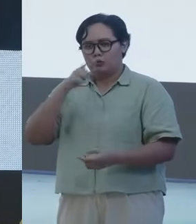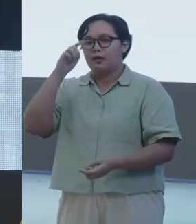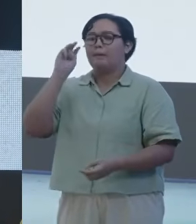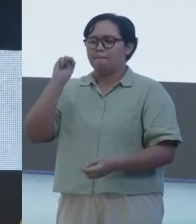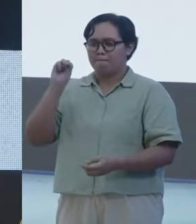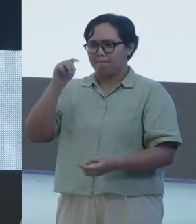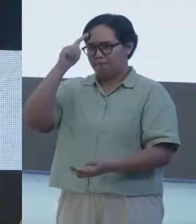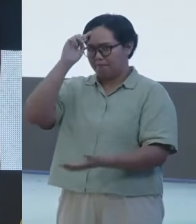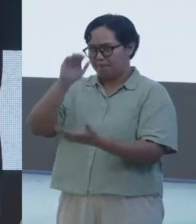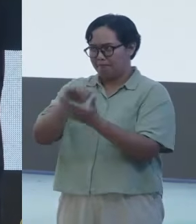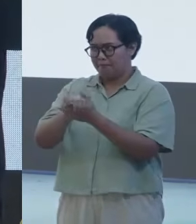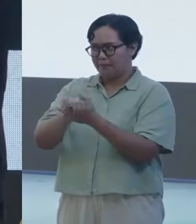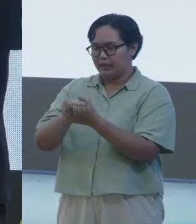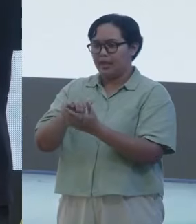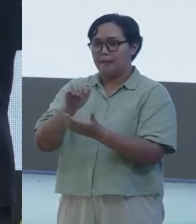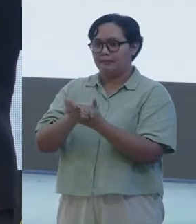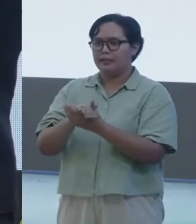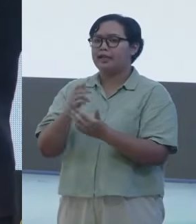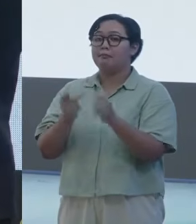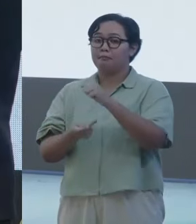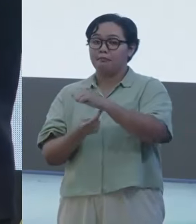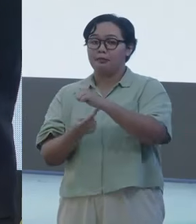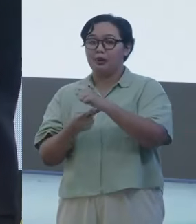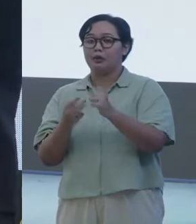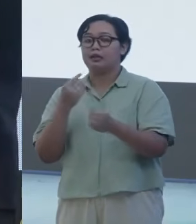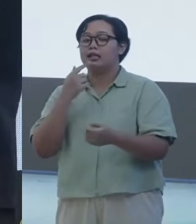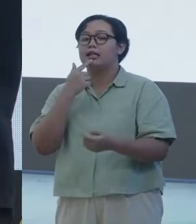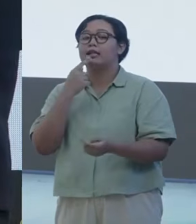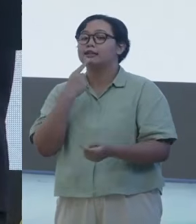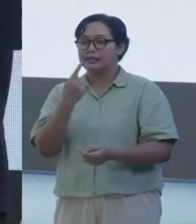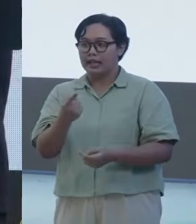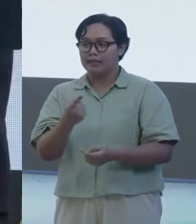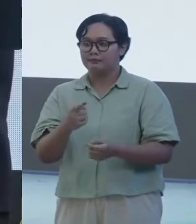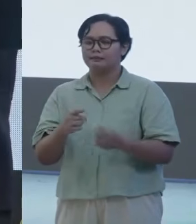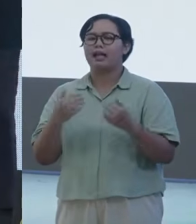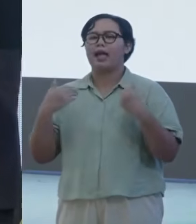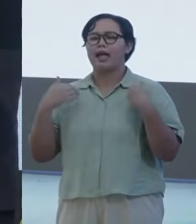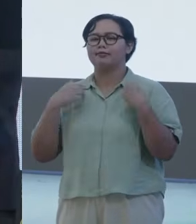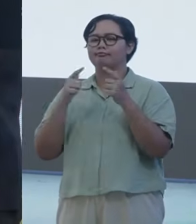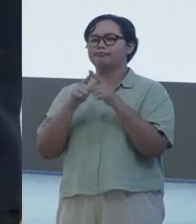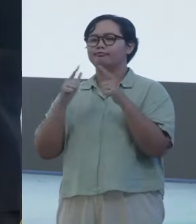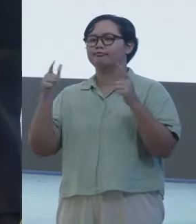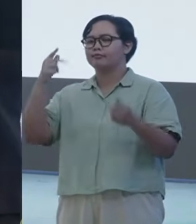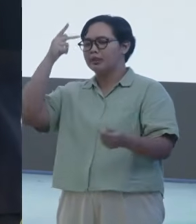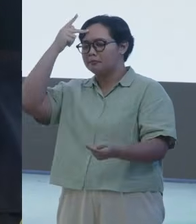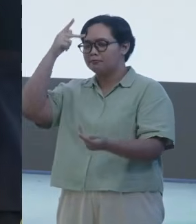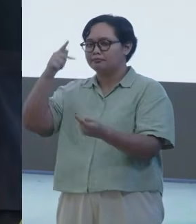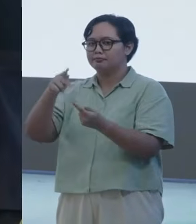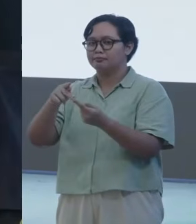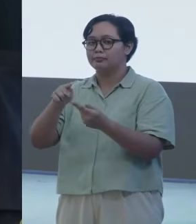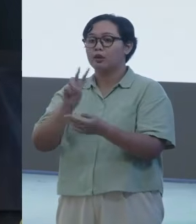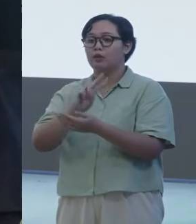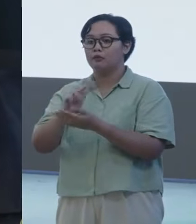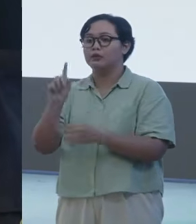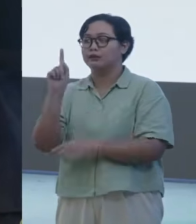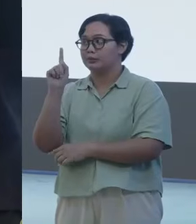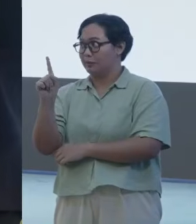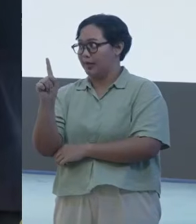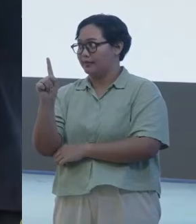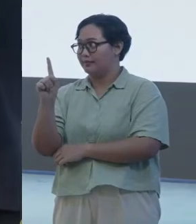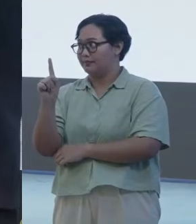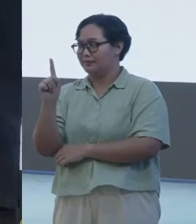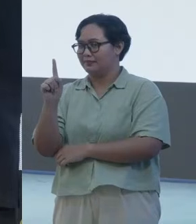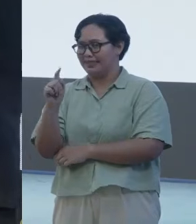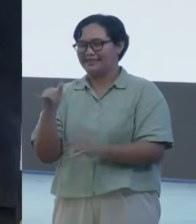Paul. Meron siyang isang dakilang layunin. Sabi sa verse 1, nasa verse 1